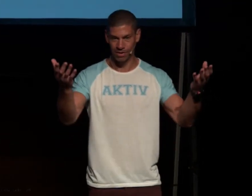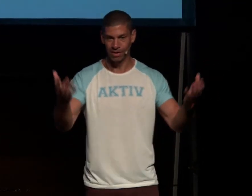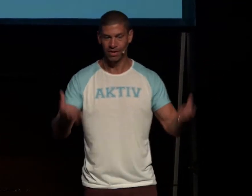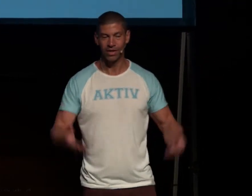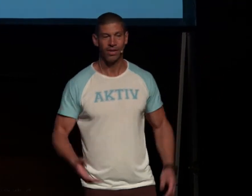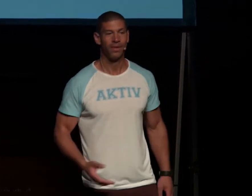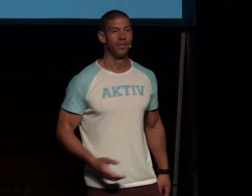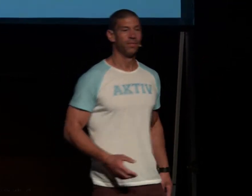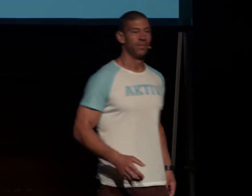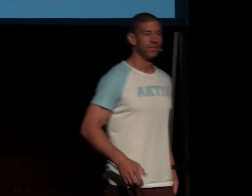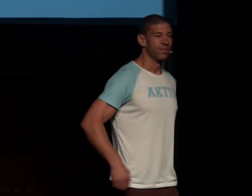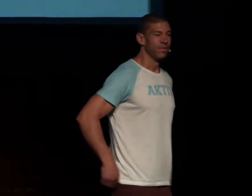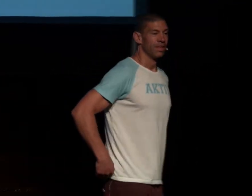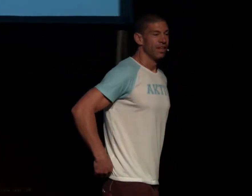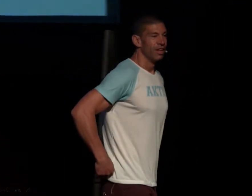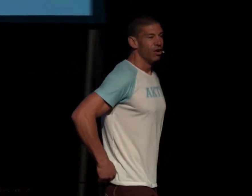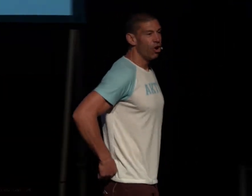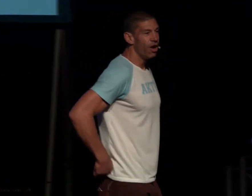opp.